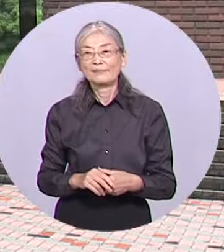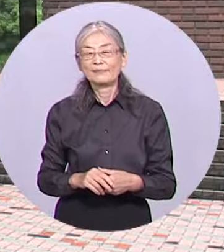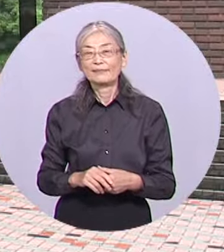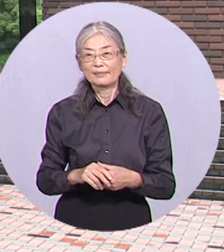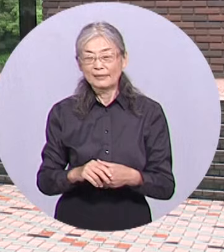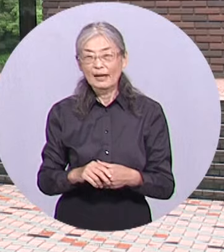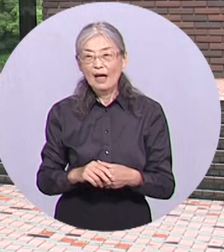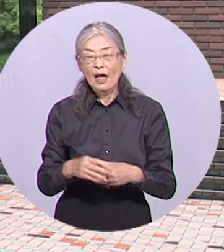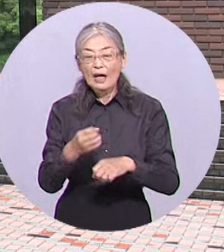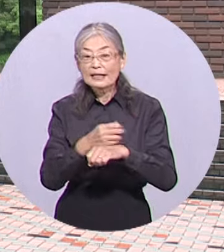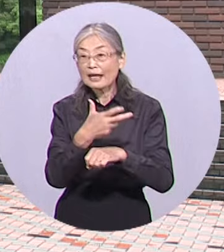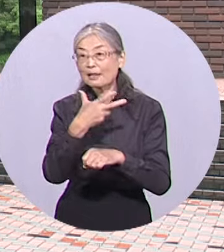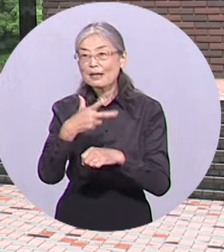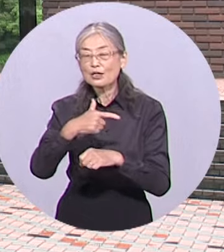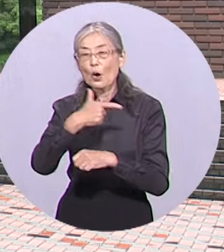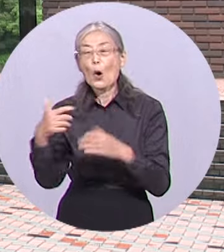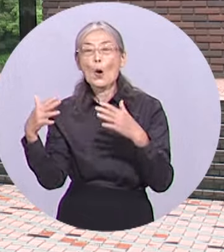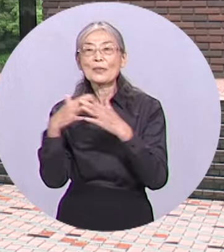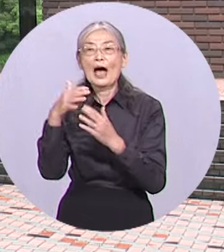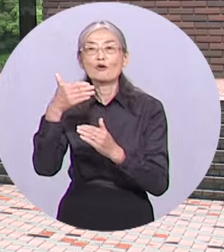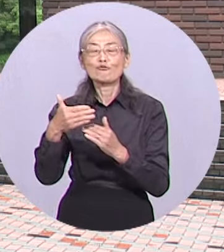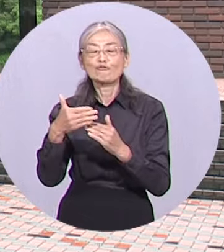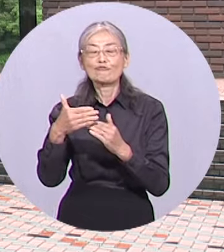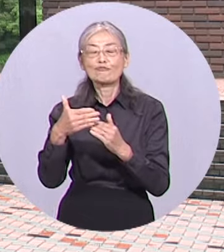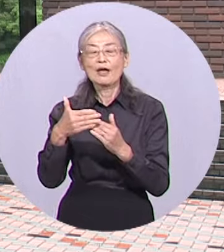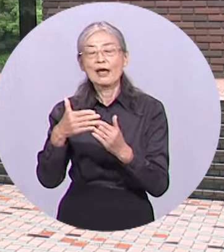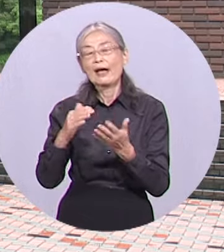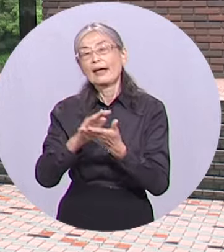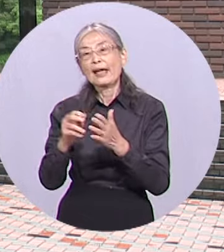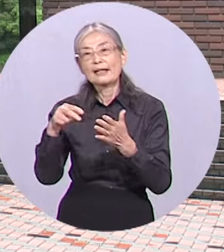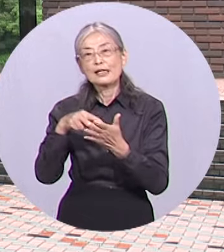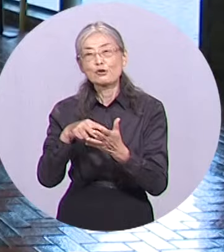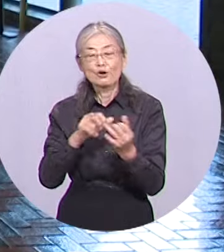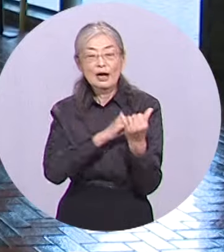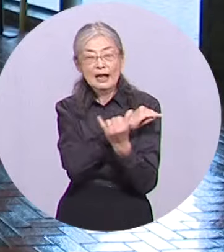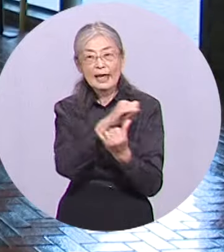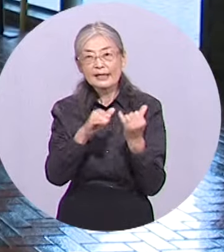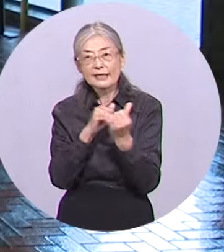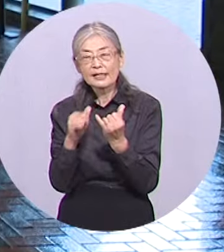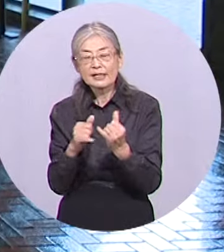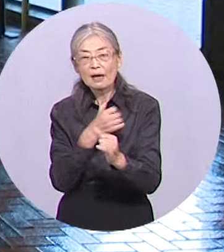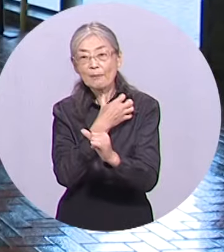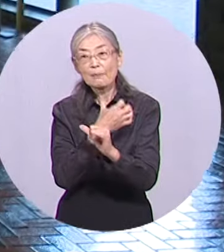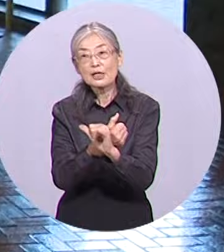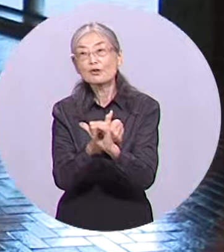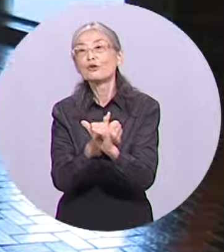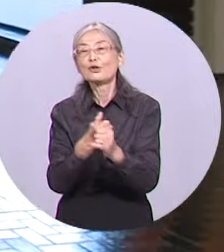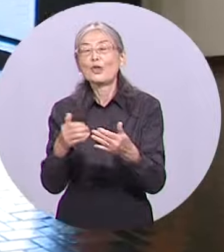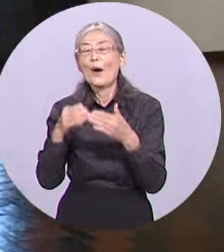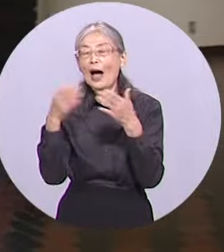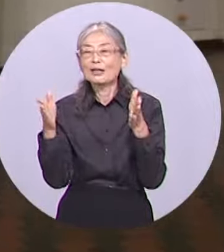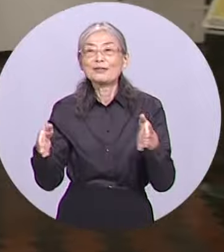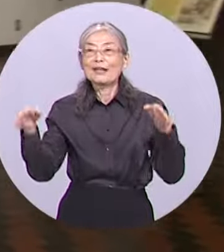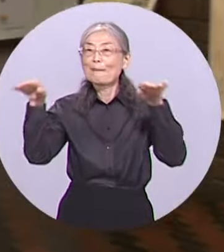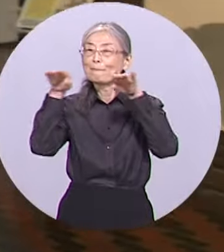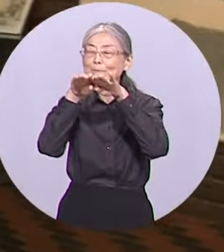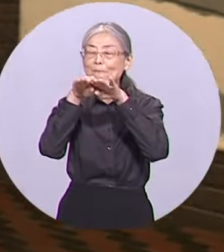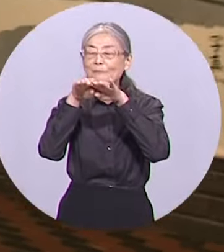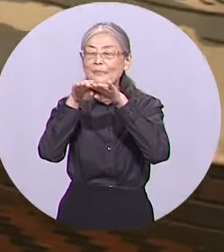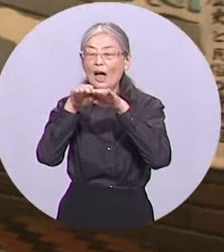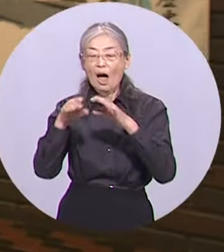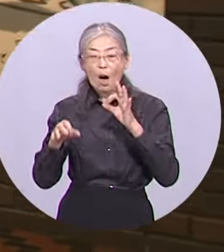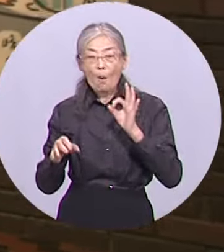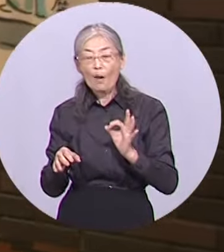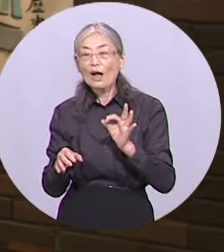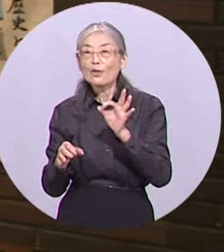さいたま市大宮区にある県立歴史と民族の博物館、ここで企画展お金を出